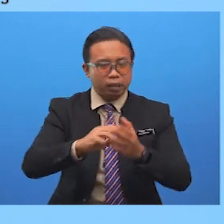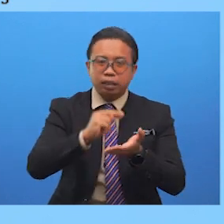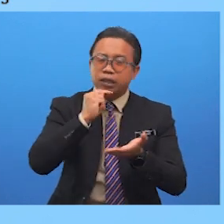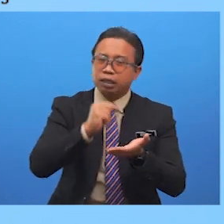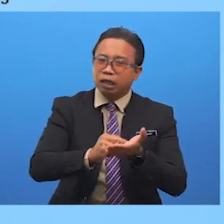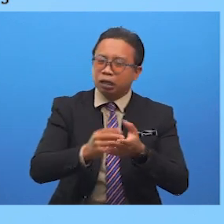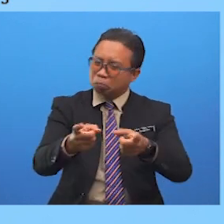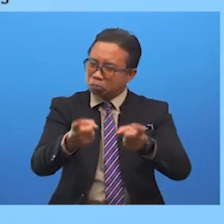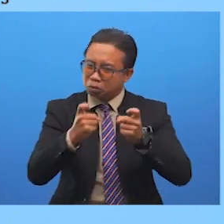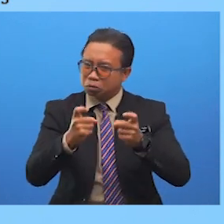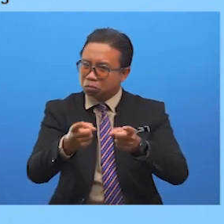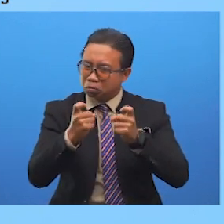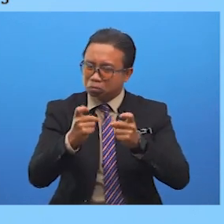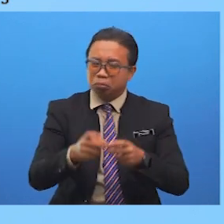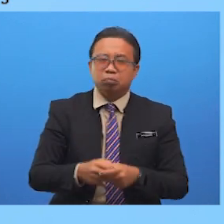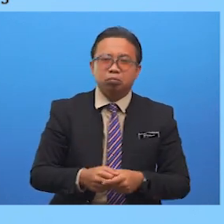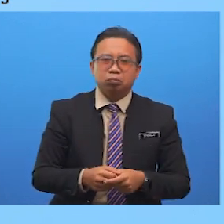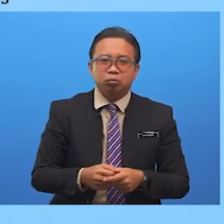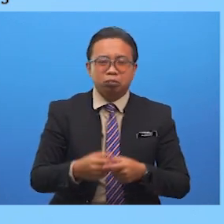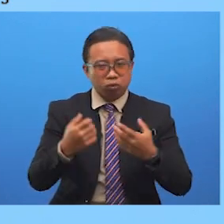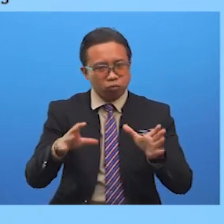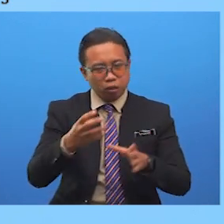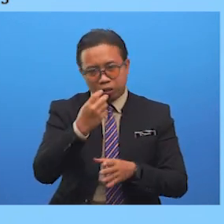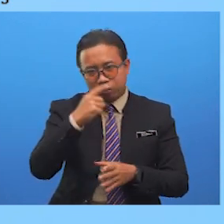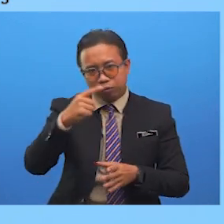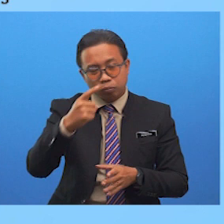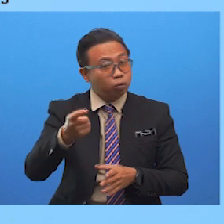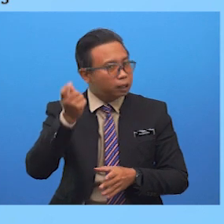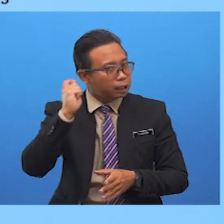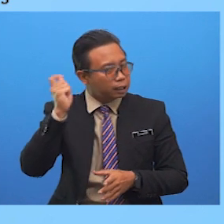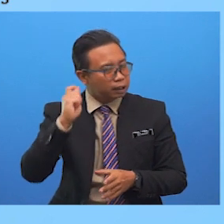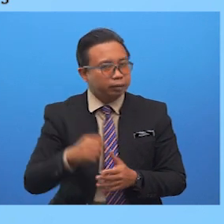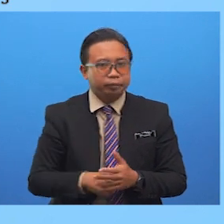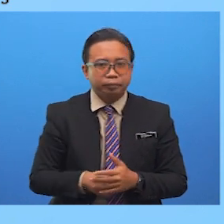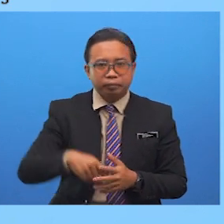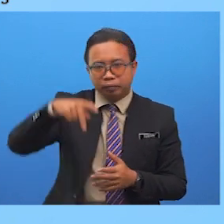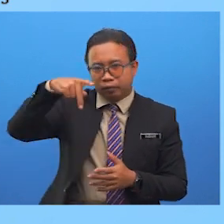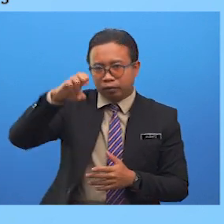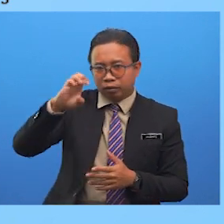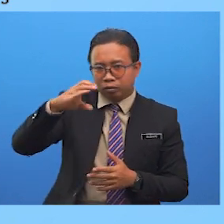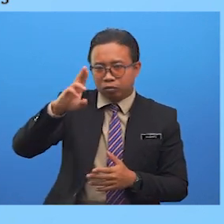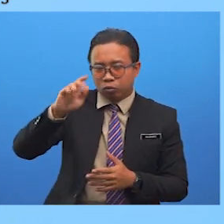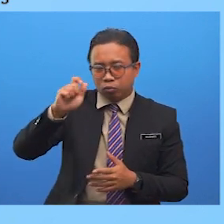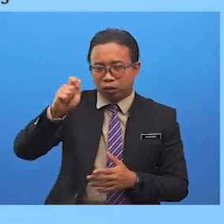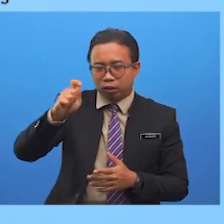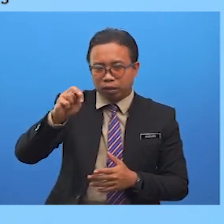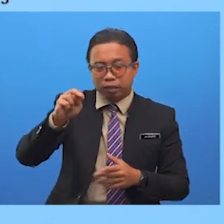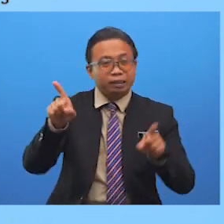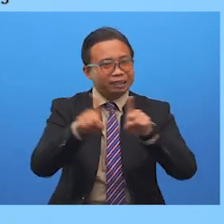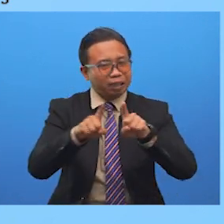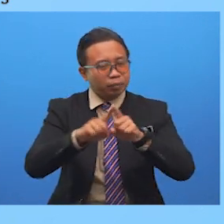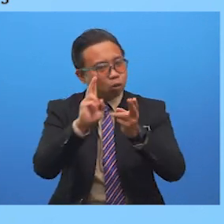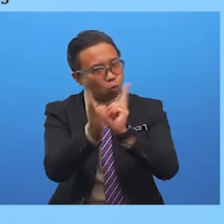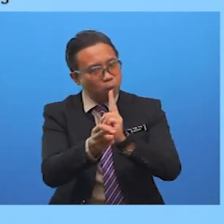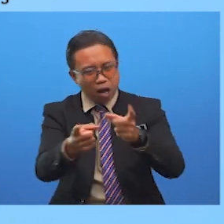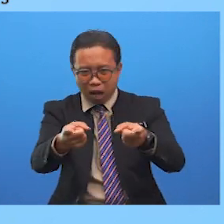besutan kerana sepertimana yang Cikgu telah Sebutkan sebentar tadi pecutan adalah bersamaan dengan